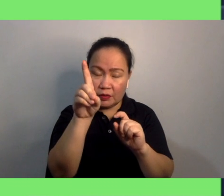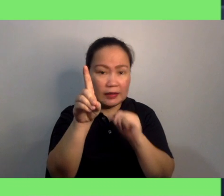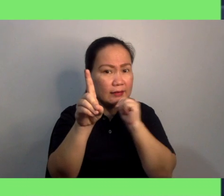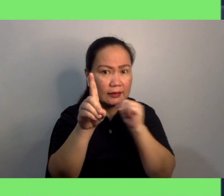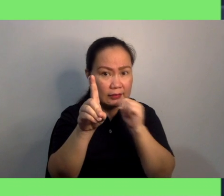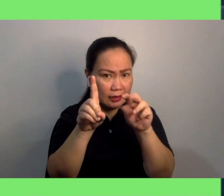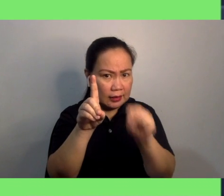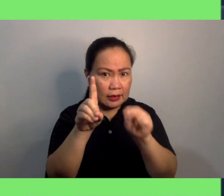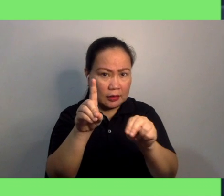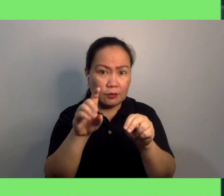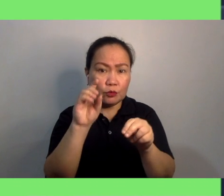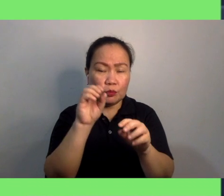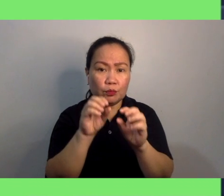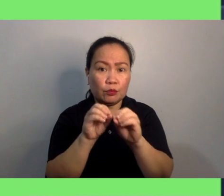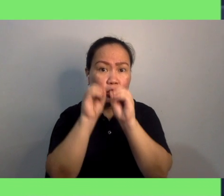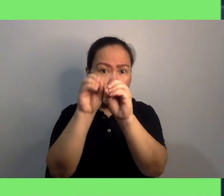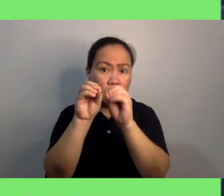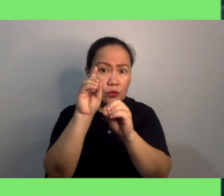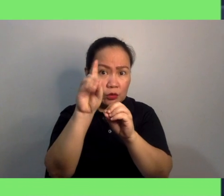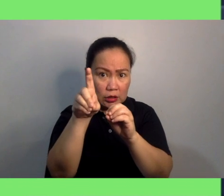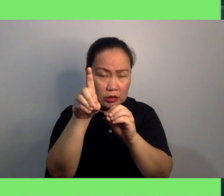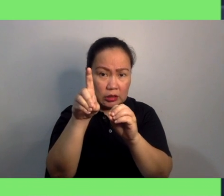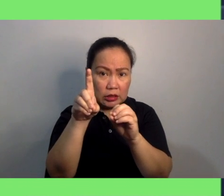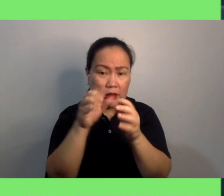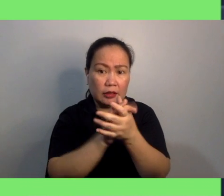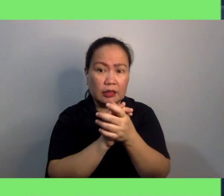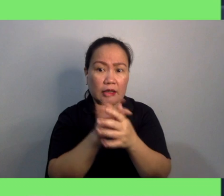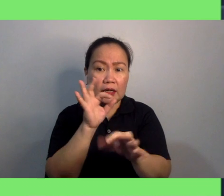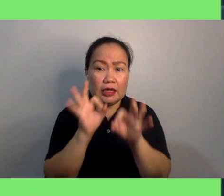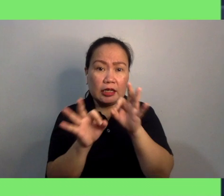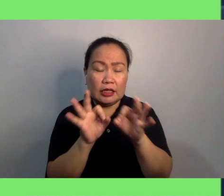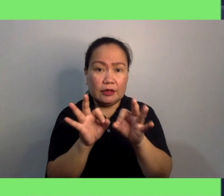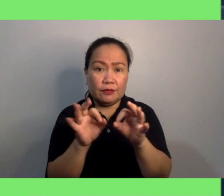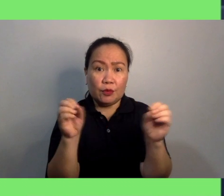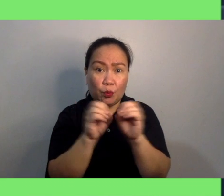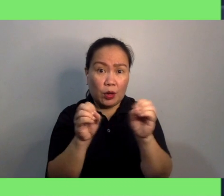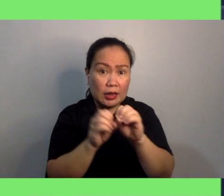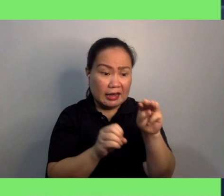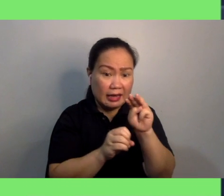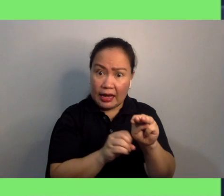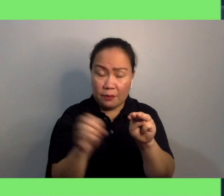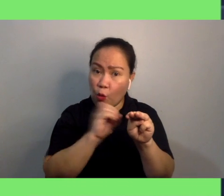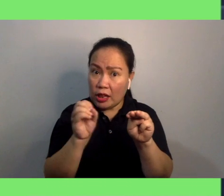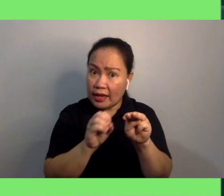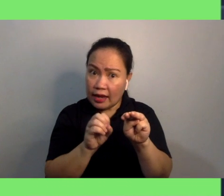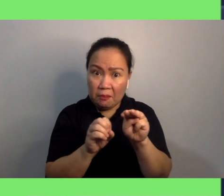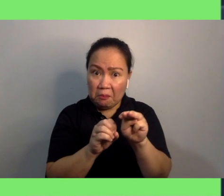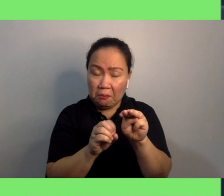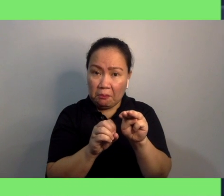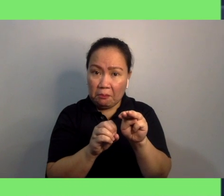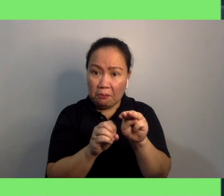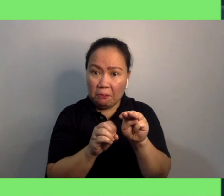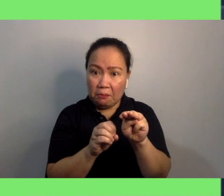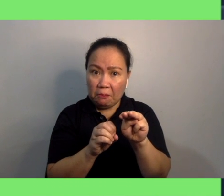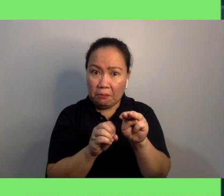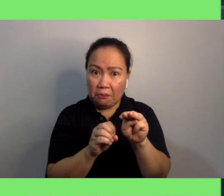kailangan lagyan ng degree na symbol. Pero kung wala naman, wala siyang M dito or yung measure,